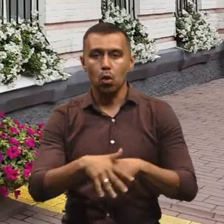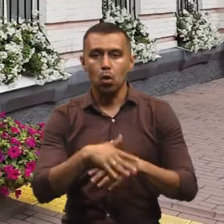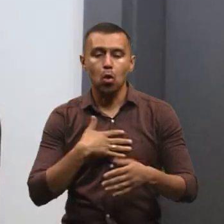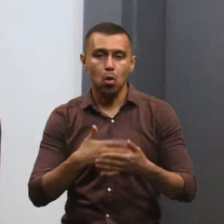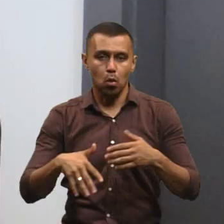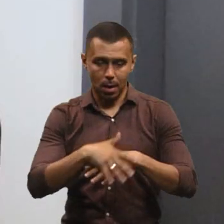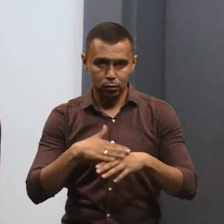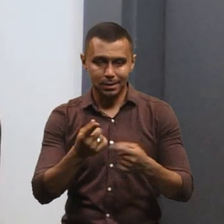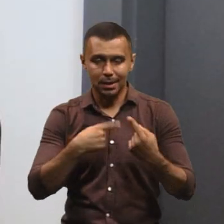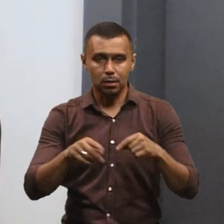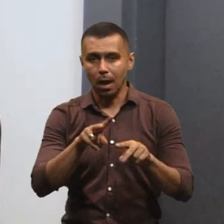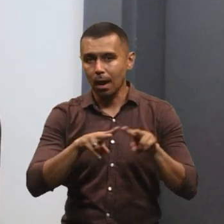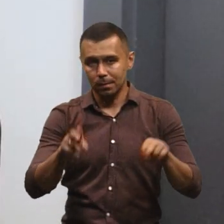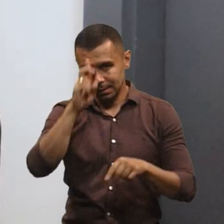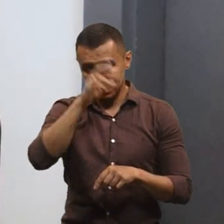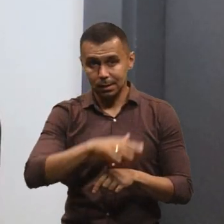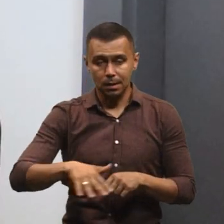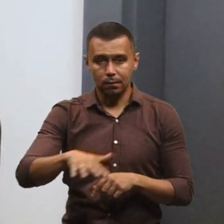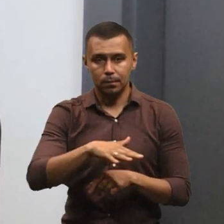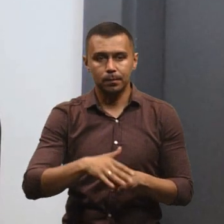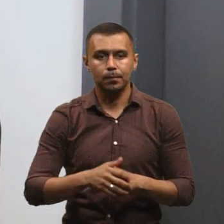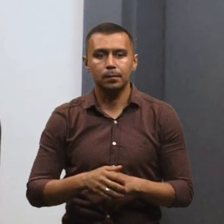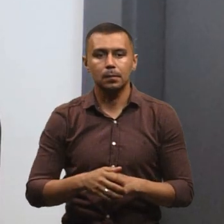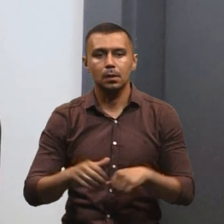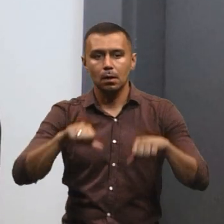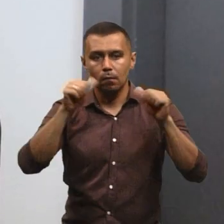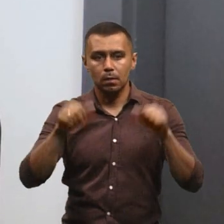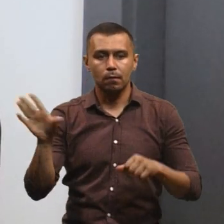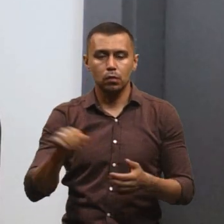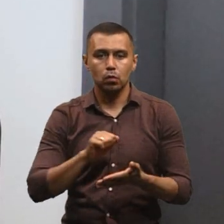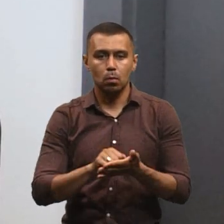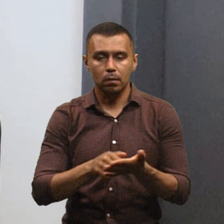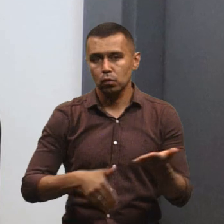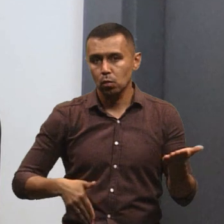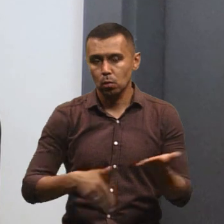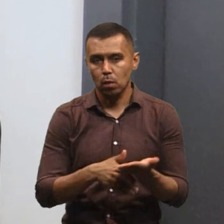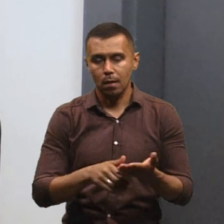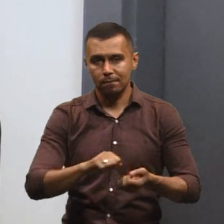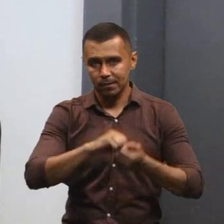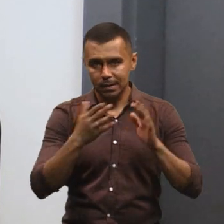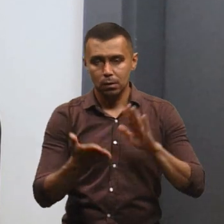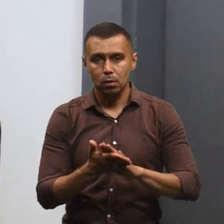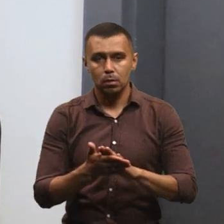сектору так і державного стартове оформлення усіх документів допомога в цьому